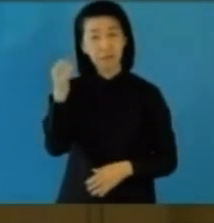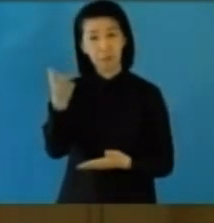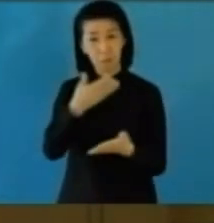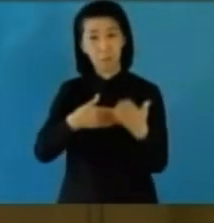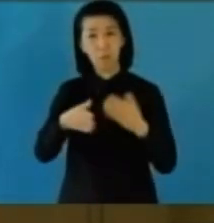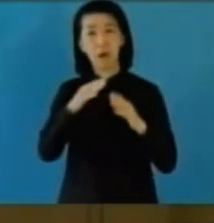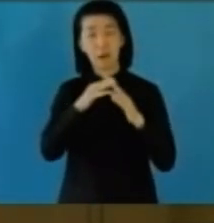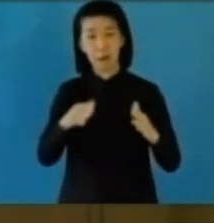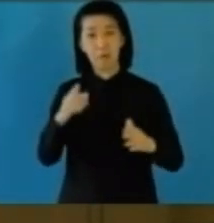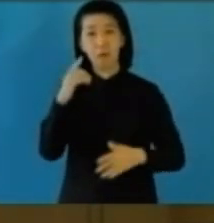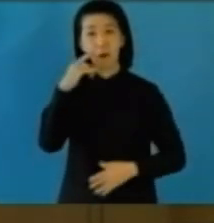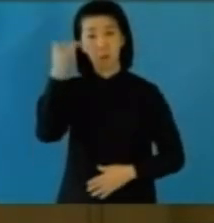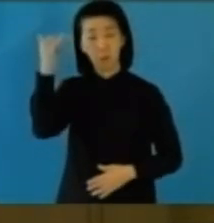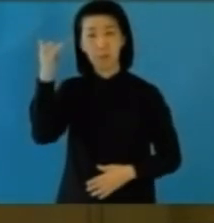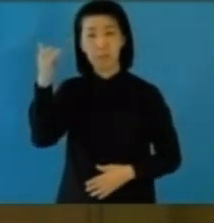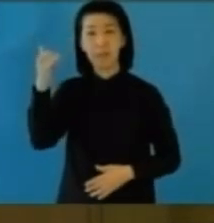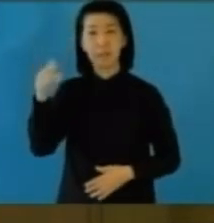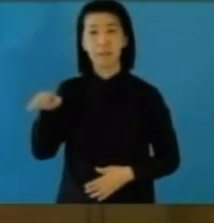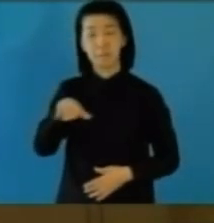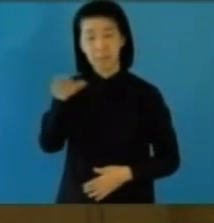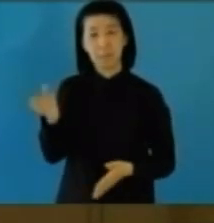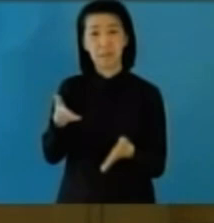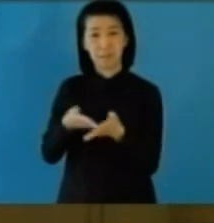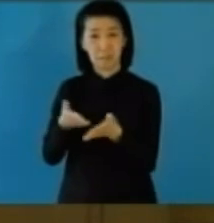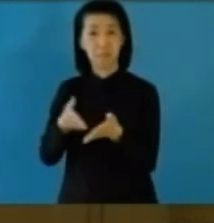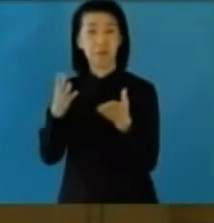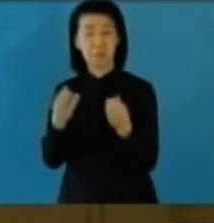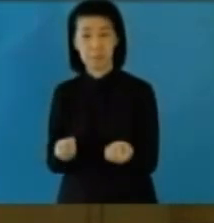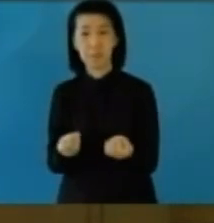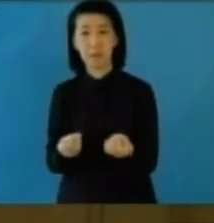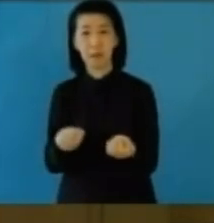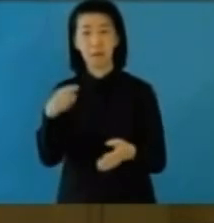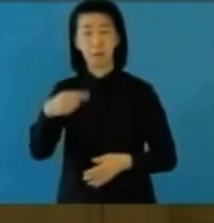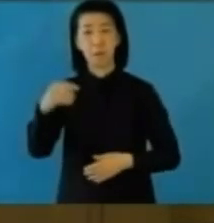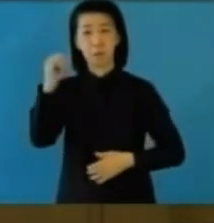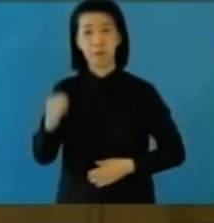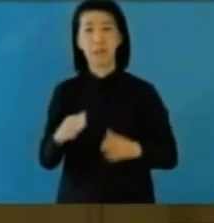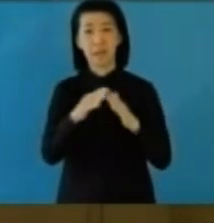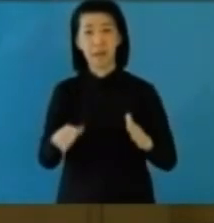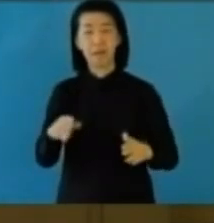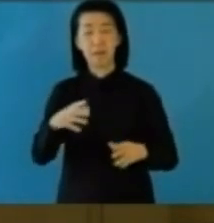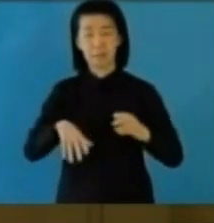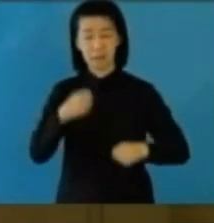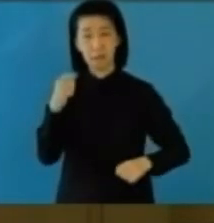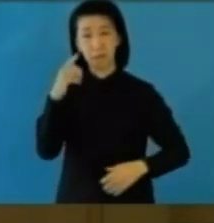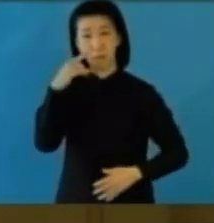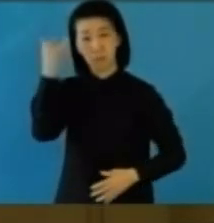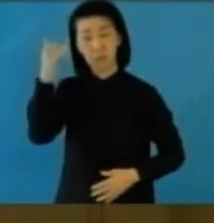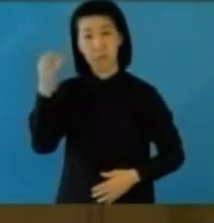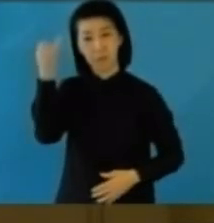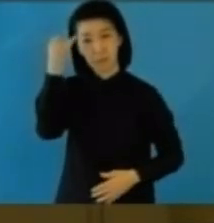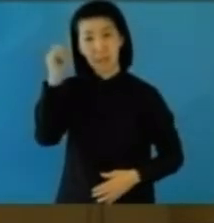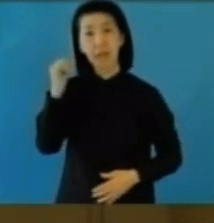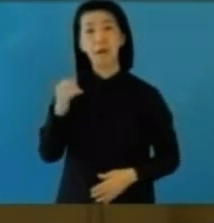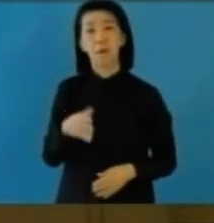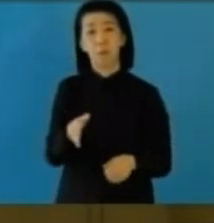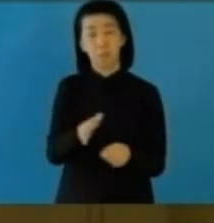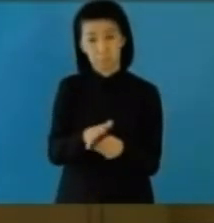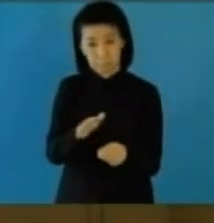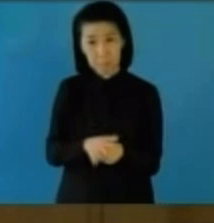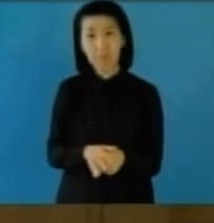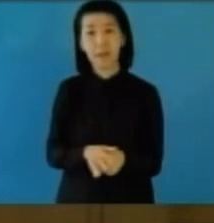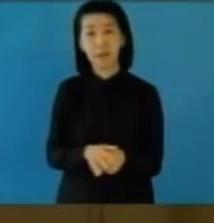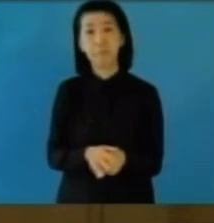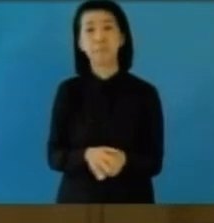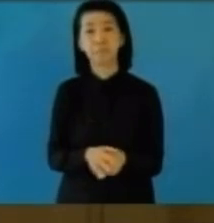保護者に対し説明を行っております。教育委員会では生徒や保護者の意見を踏まえ、全寮制男子校を前提に入学した